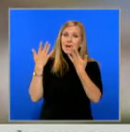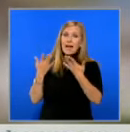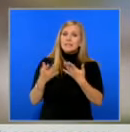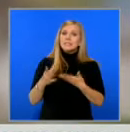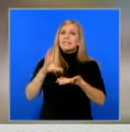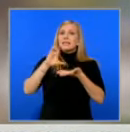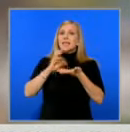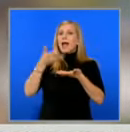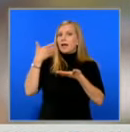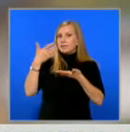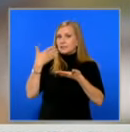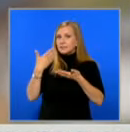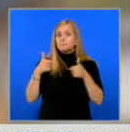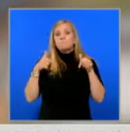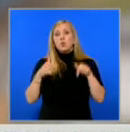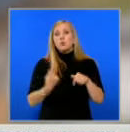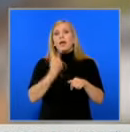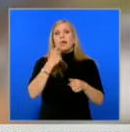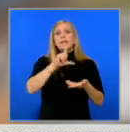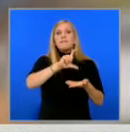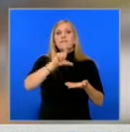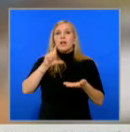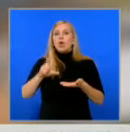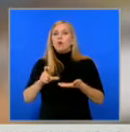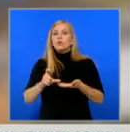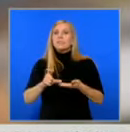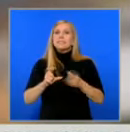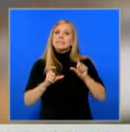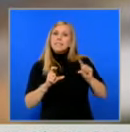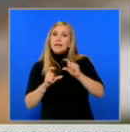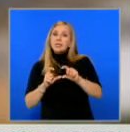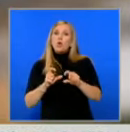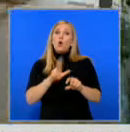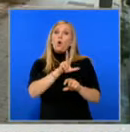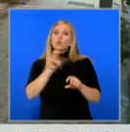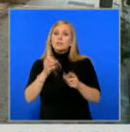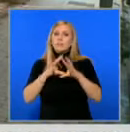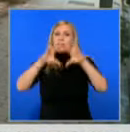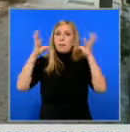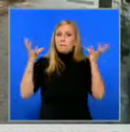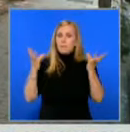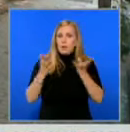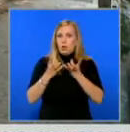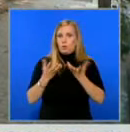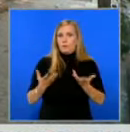за пълнене от един флакон обичайно се зареждат с райски газ 80 балона